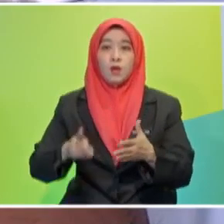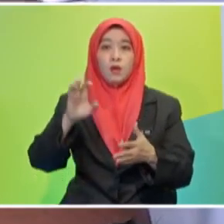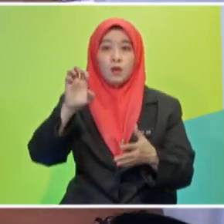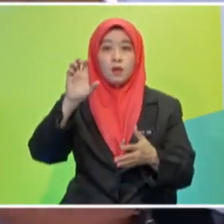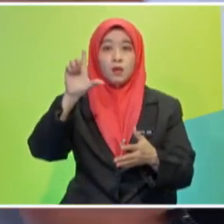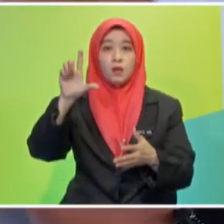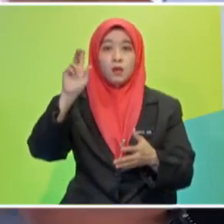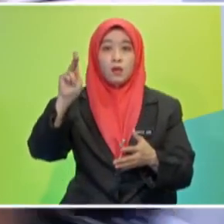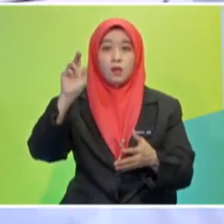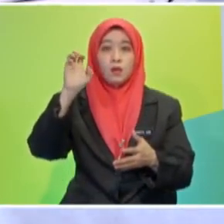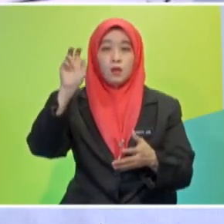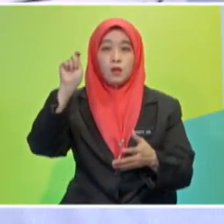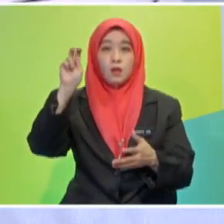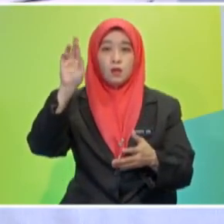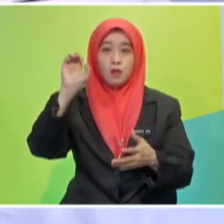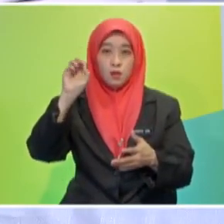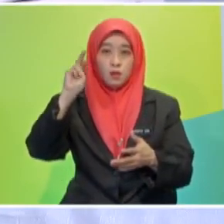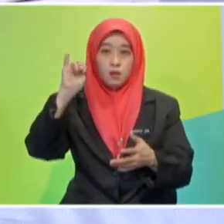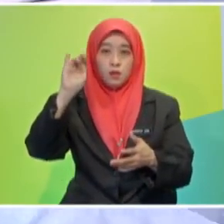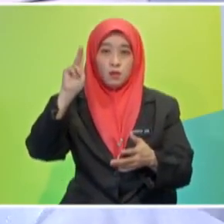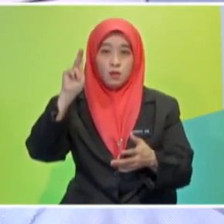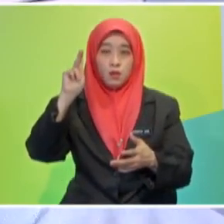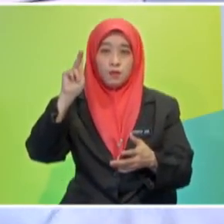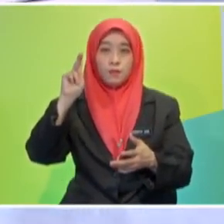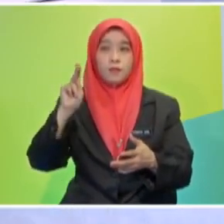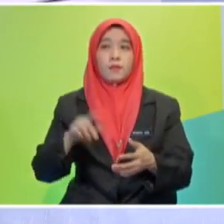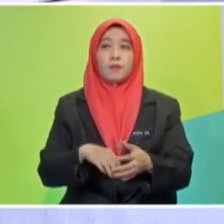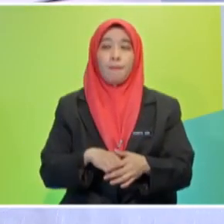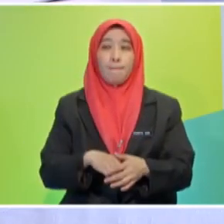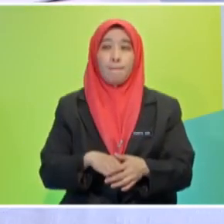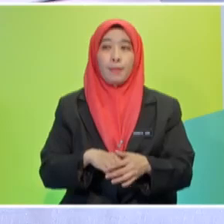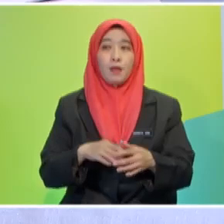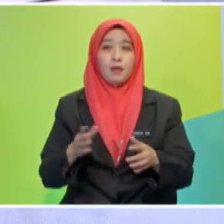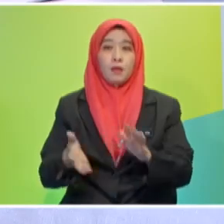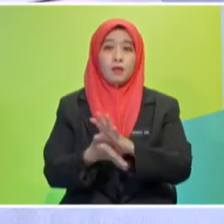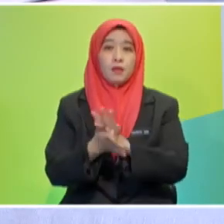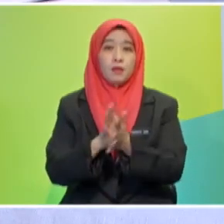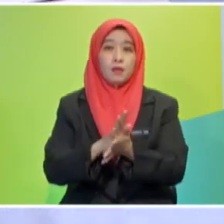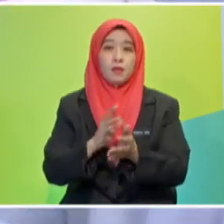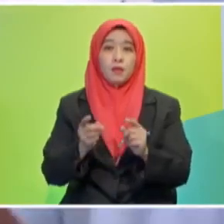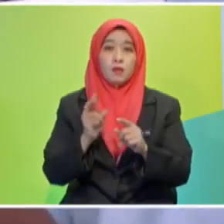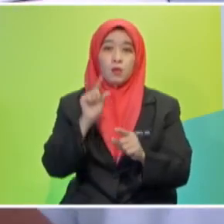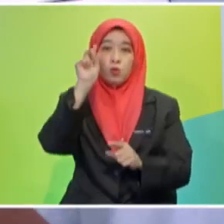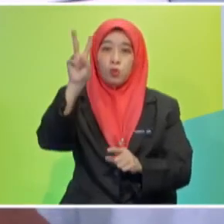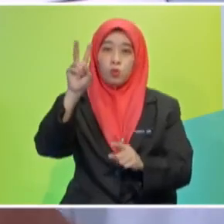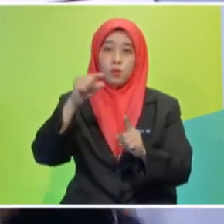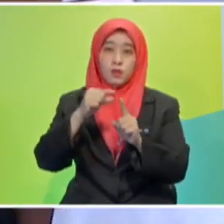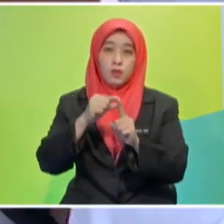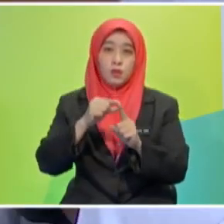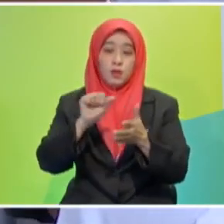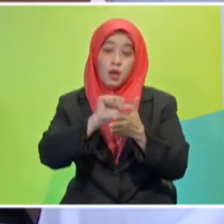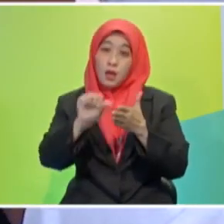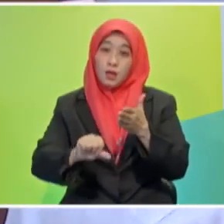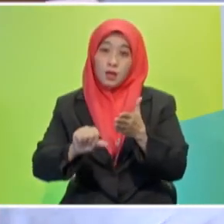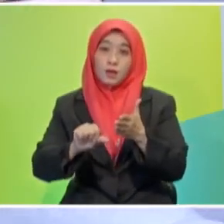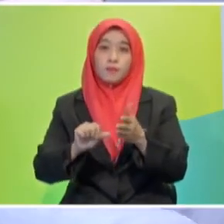elektronik. Jadi kita ambil elek yang depan ni dan tro kita jadi gabungkan untuk jadi dua perkataan lah. Okey, dan akhir sekali, ini paling